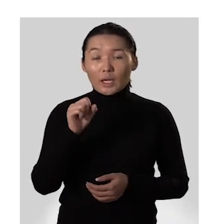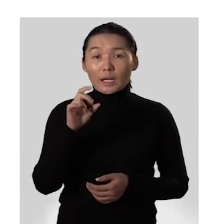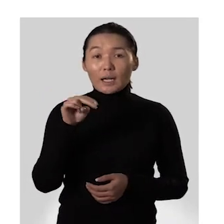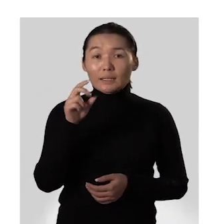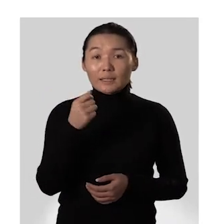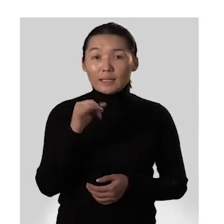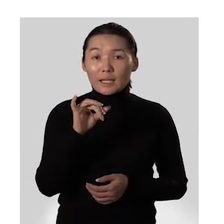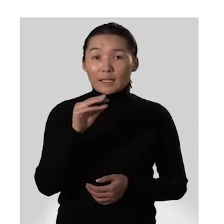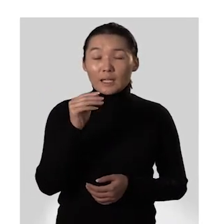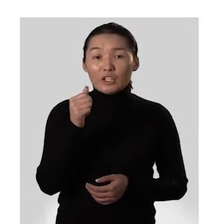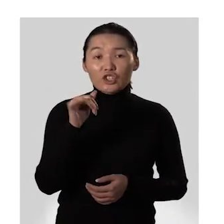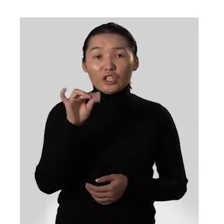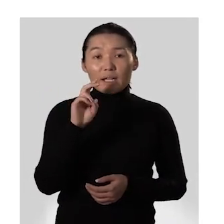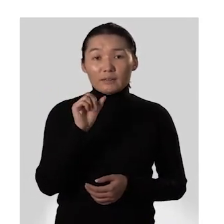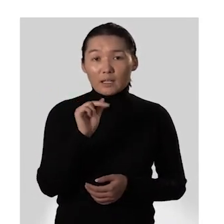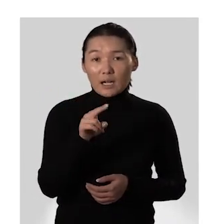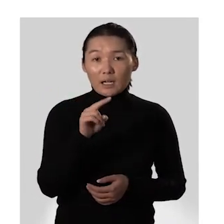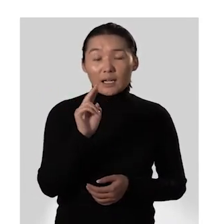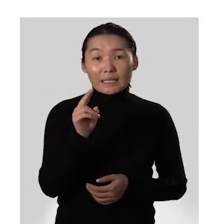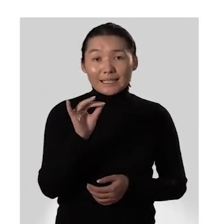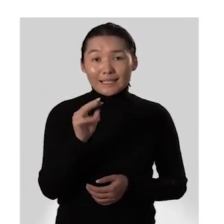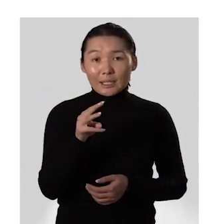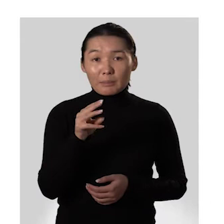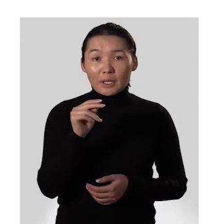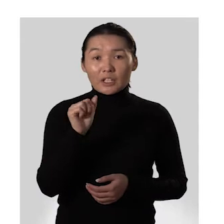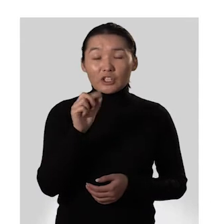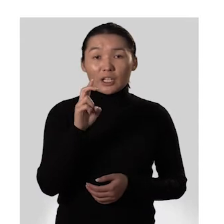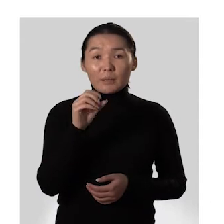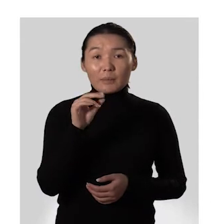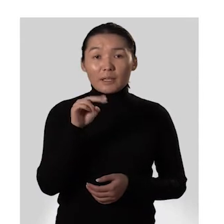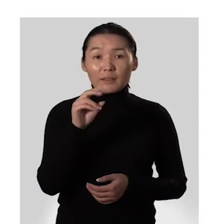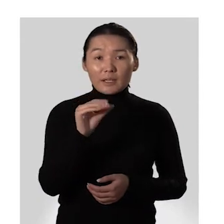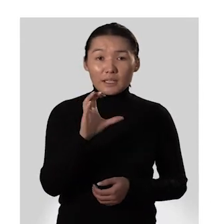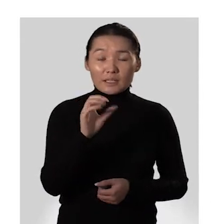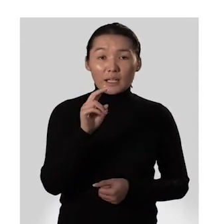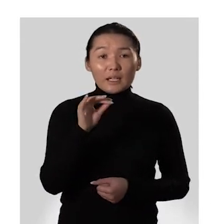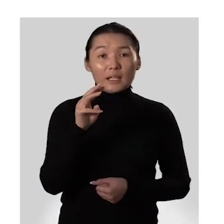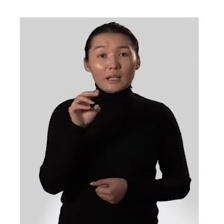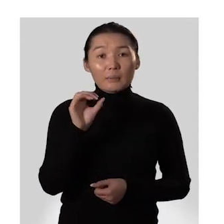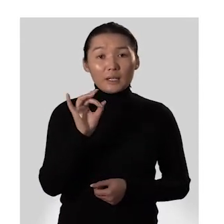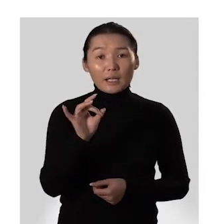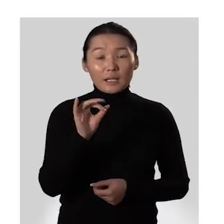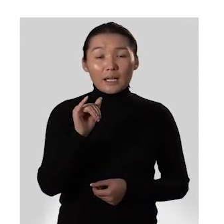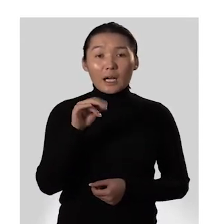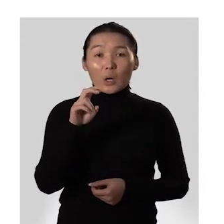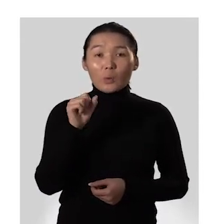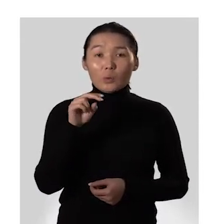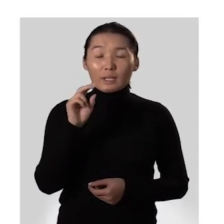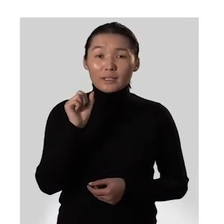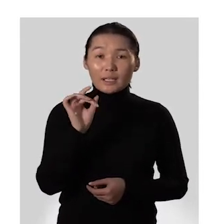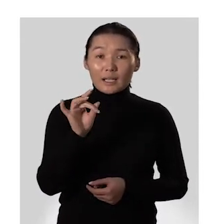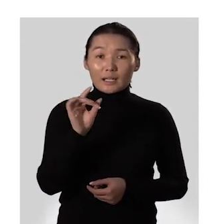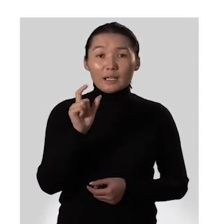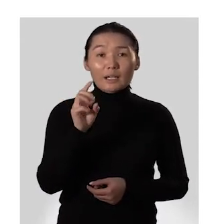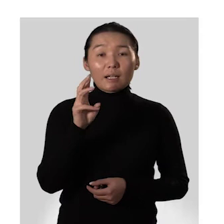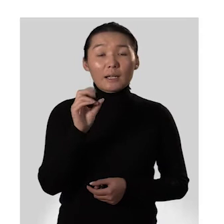Кандай? Жайдак. Ким? Чабендес. Кимдер? Уландар.